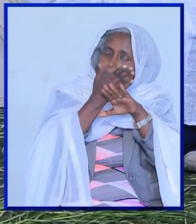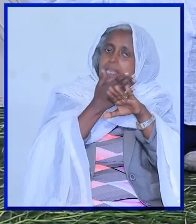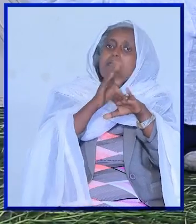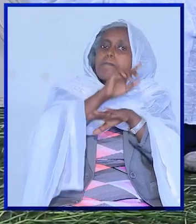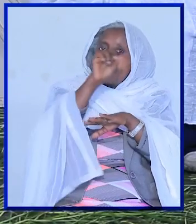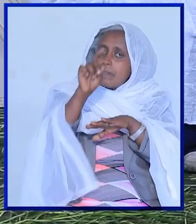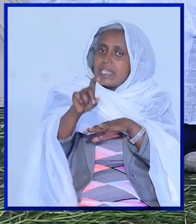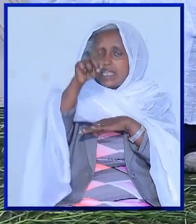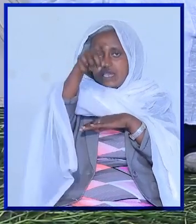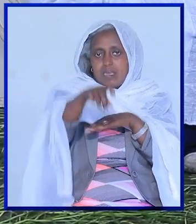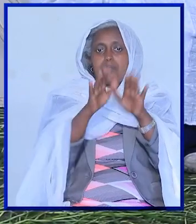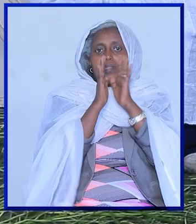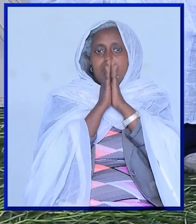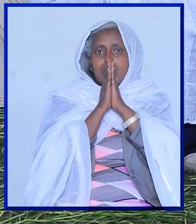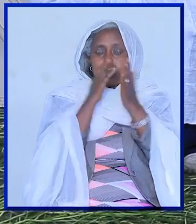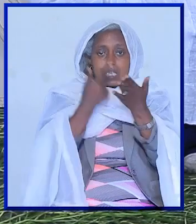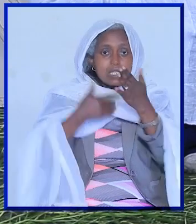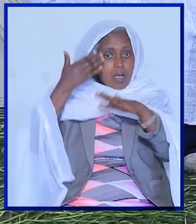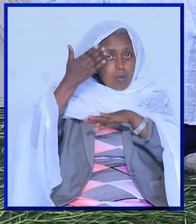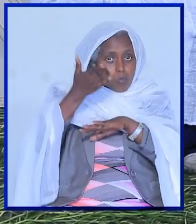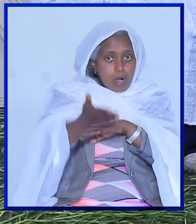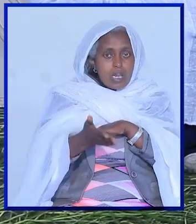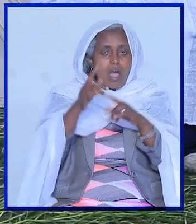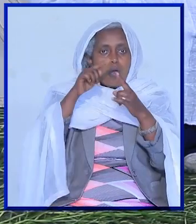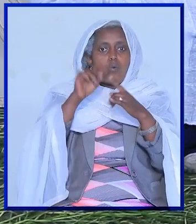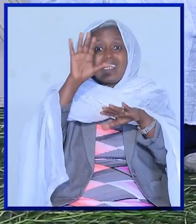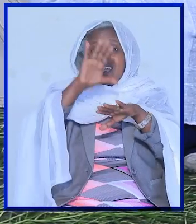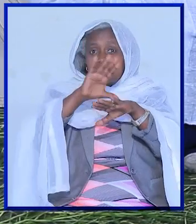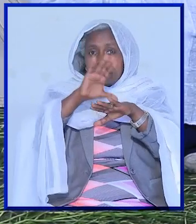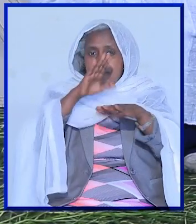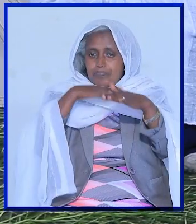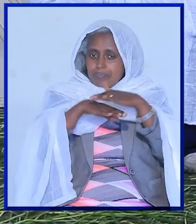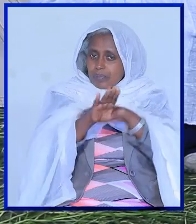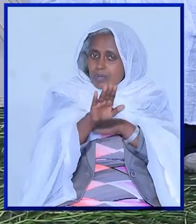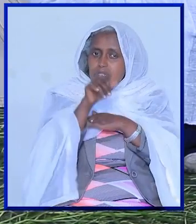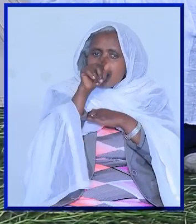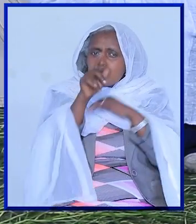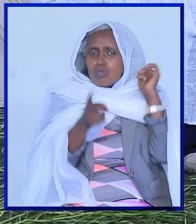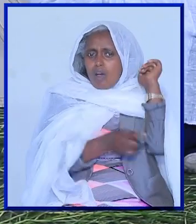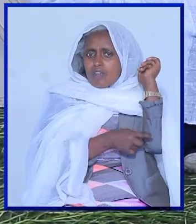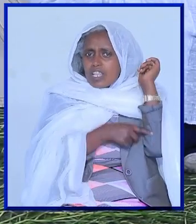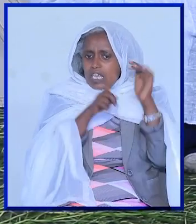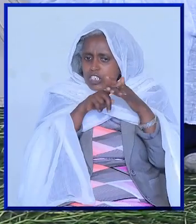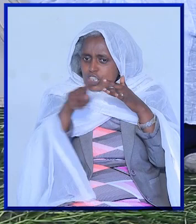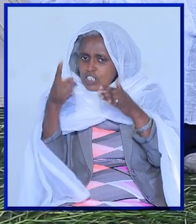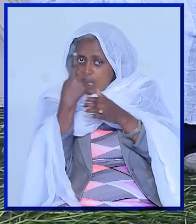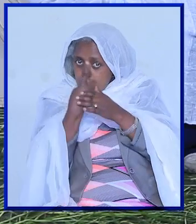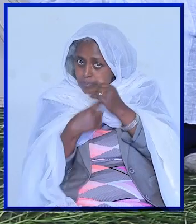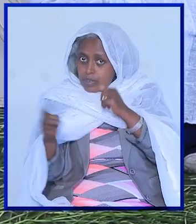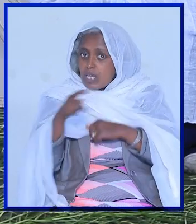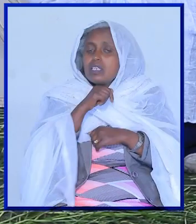መማጸን ይገባታል። ከዛ በኋላ ወደ ገዳም ለመግባት እሷ ፈተና ሸሽታ ብቻ